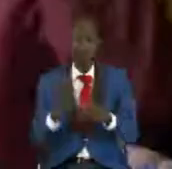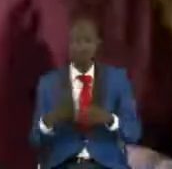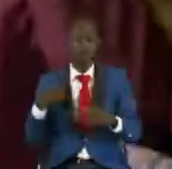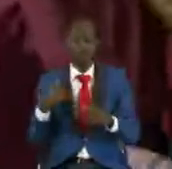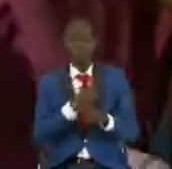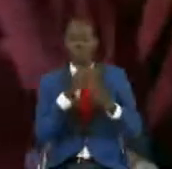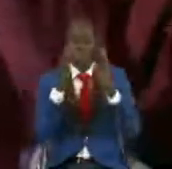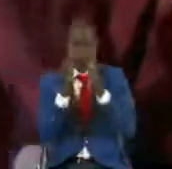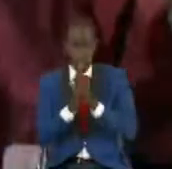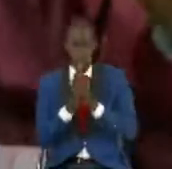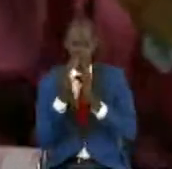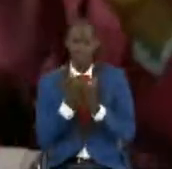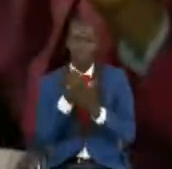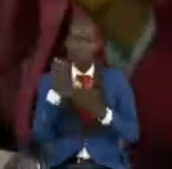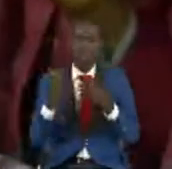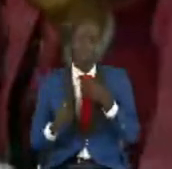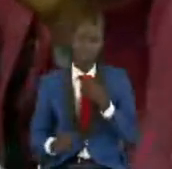nous prions.